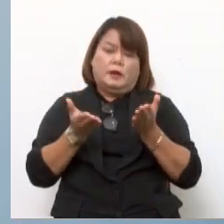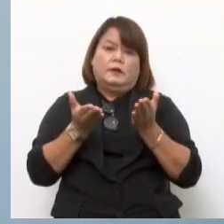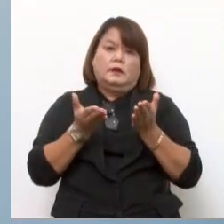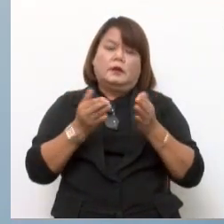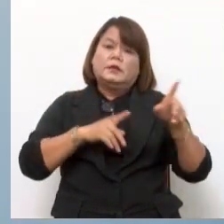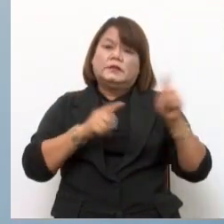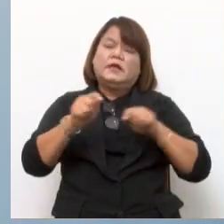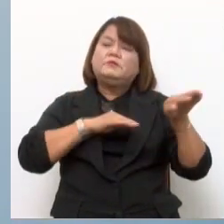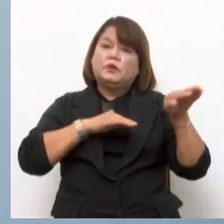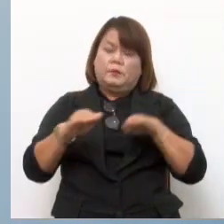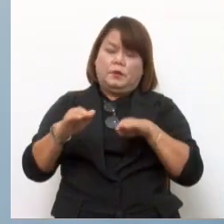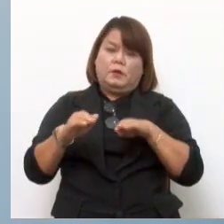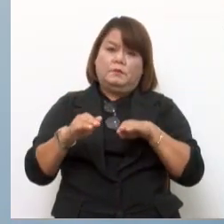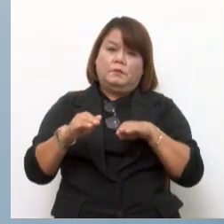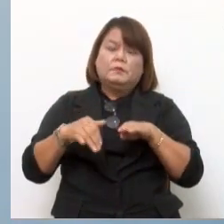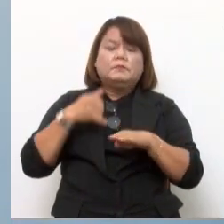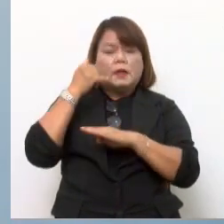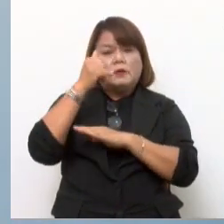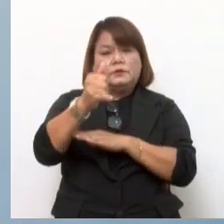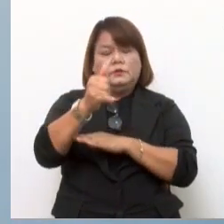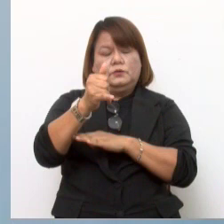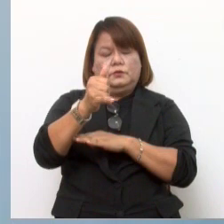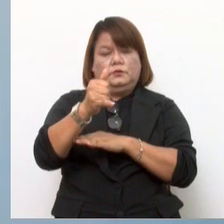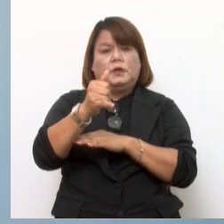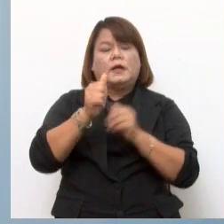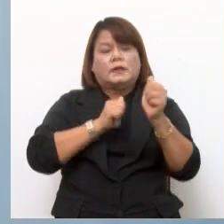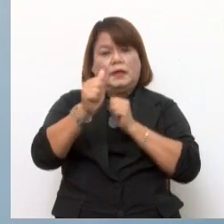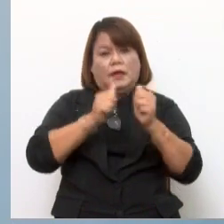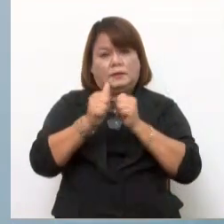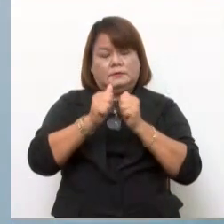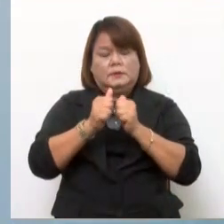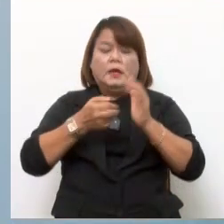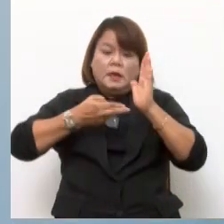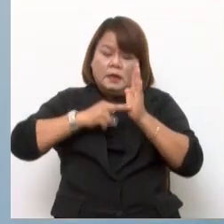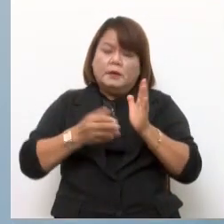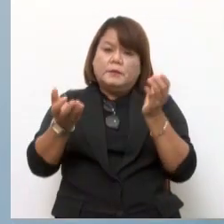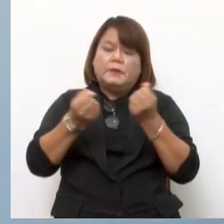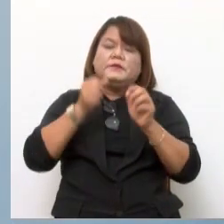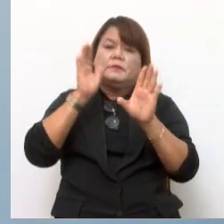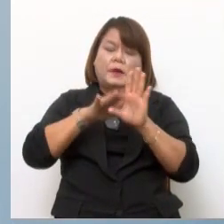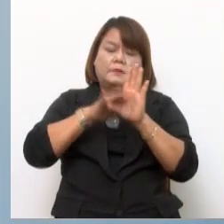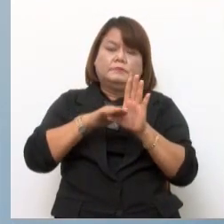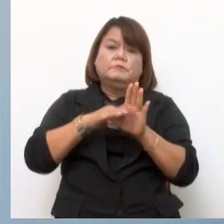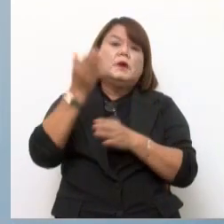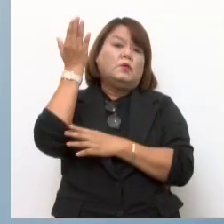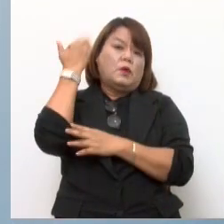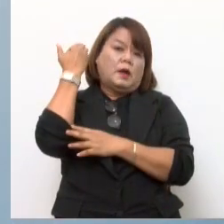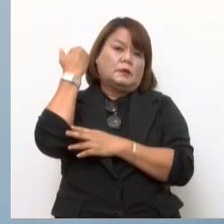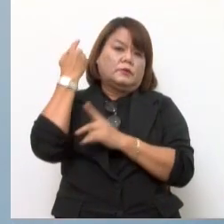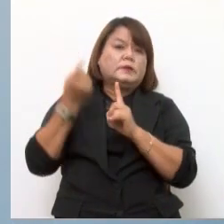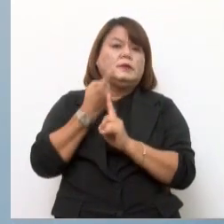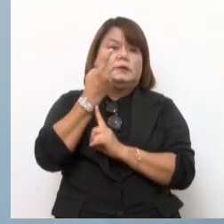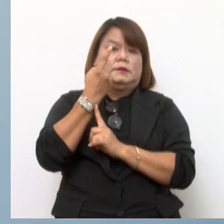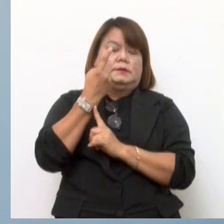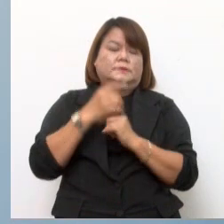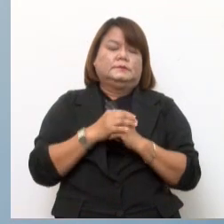รียมตัวในการที่จะเข้าสู่เวทีตรงนี้ซึ่งเราเริ่มรับสมัครตั้งแต่เมื่อวานนี้นะครับเป็นต้นมา